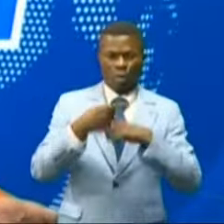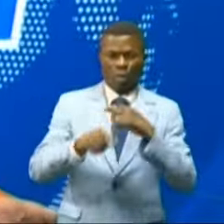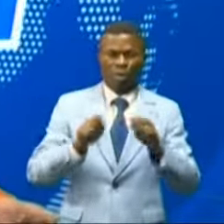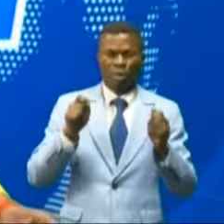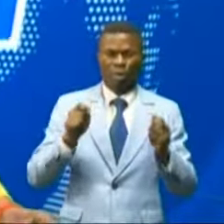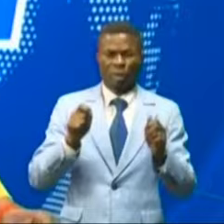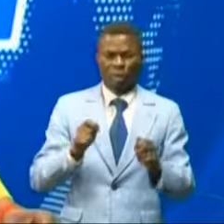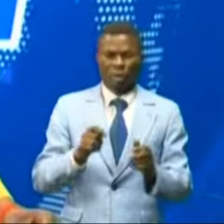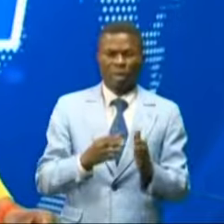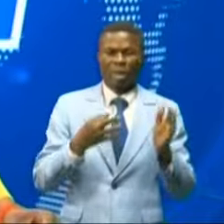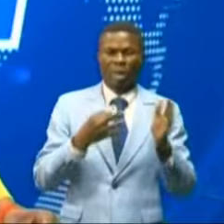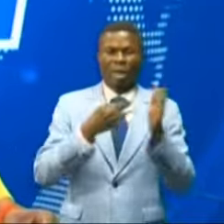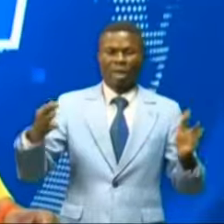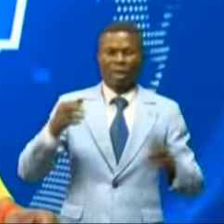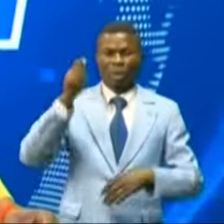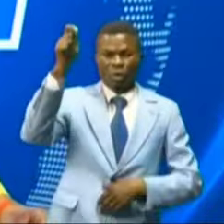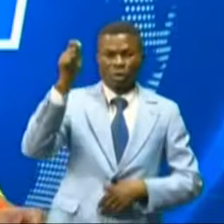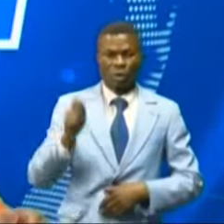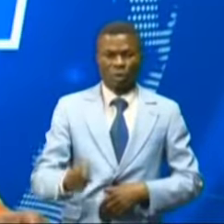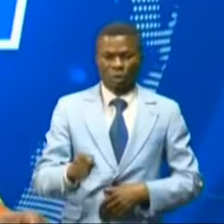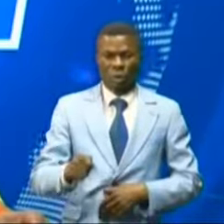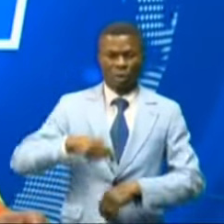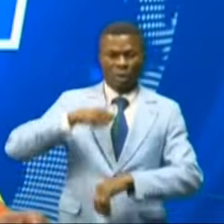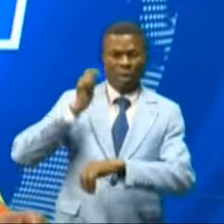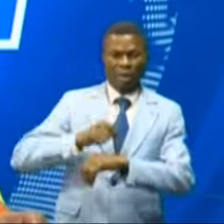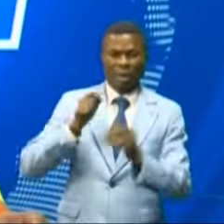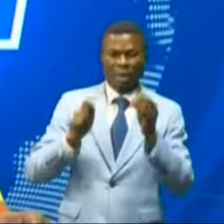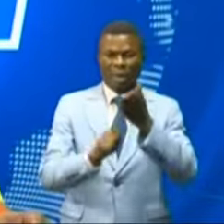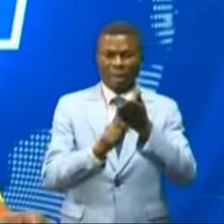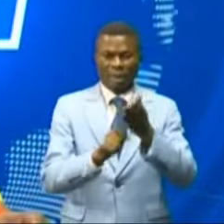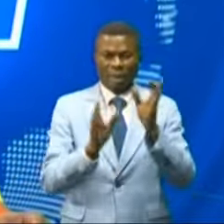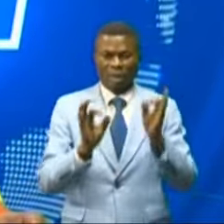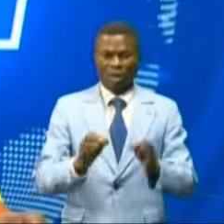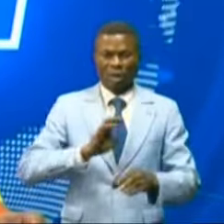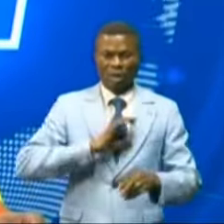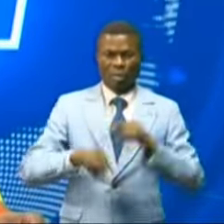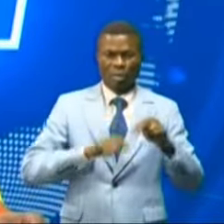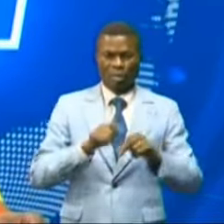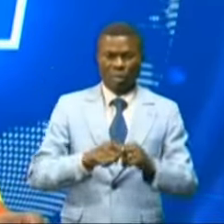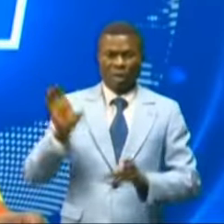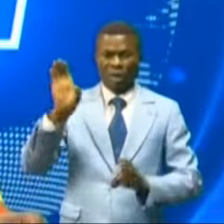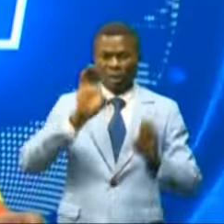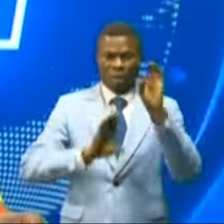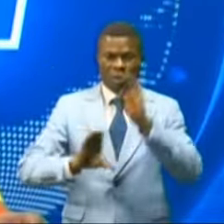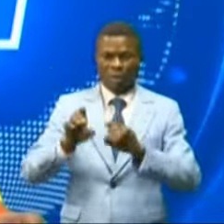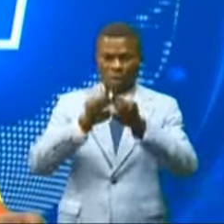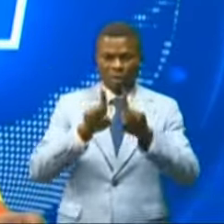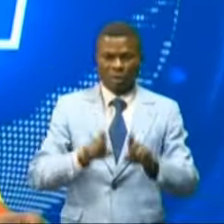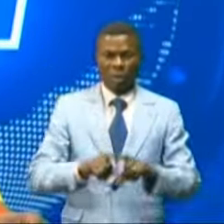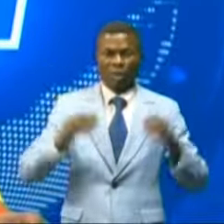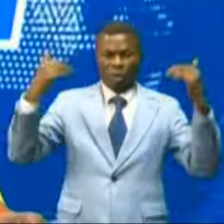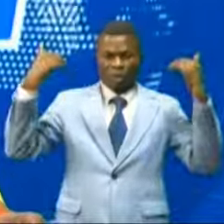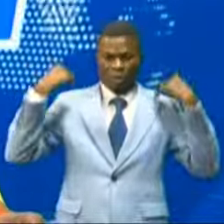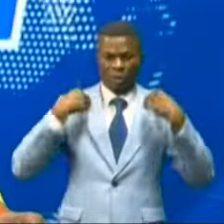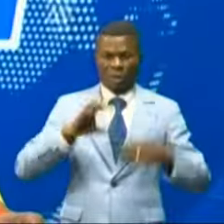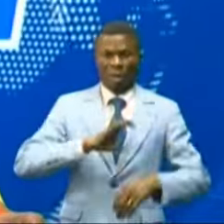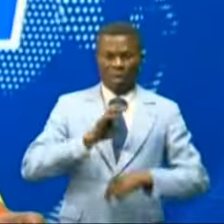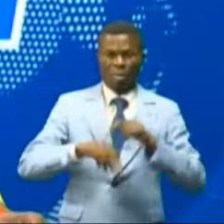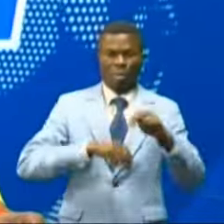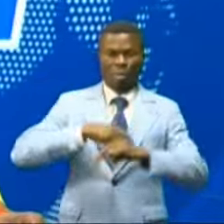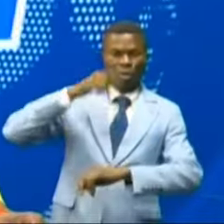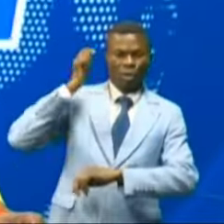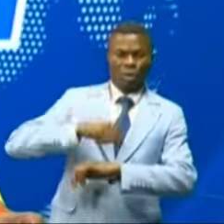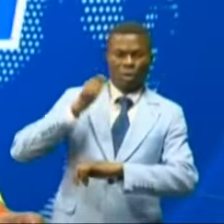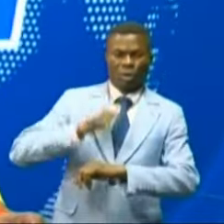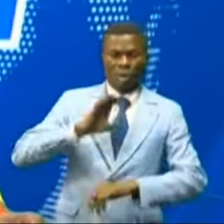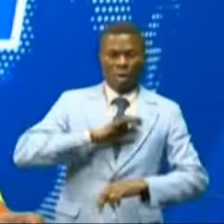journal, 80 commandants des structures judiciaires, techniciens de la police technique et scientifique, ainsi que les officiers de police judiciaire